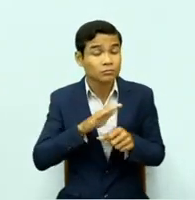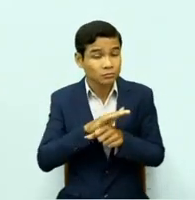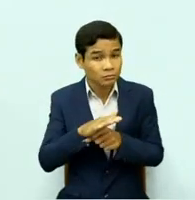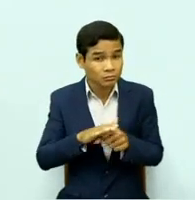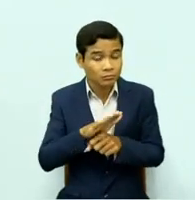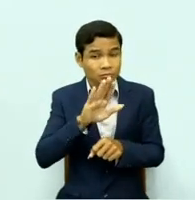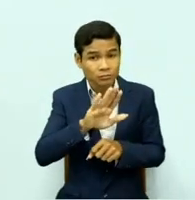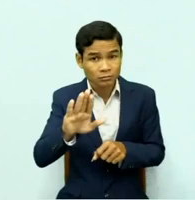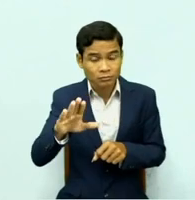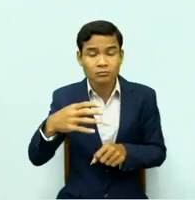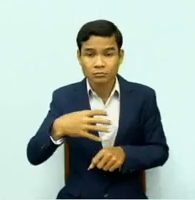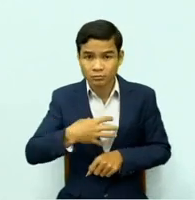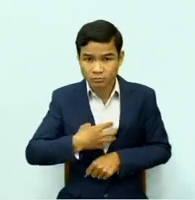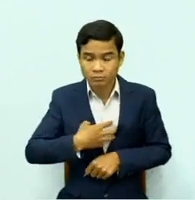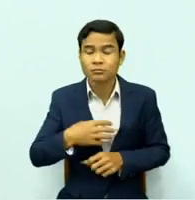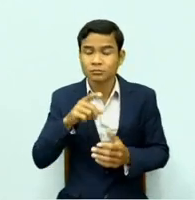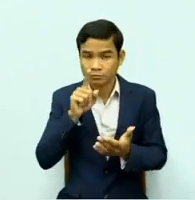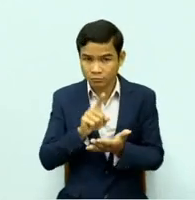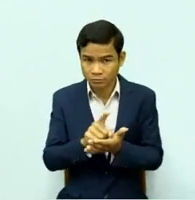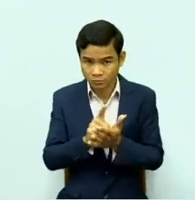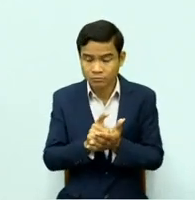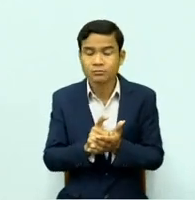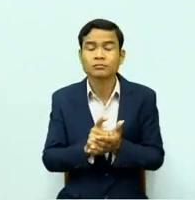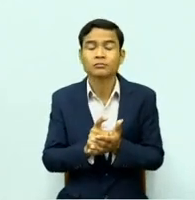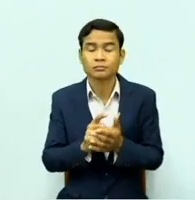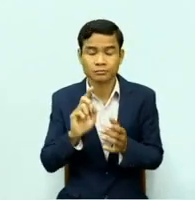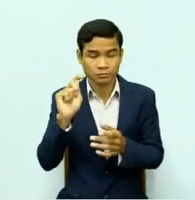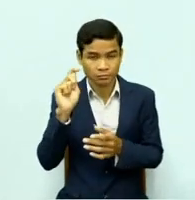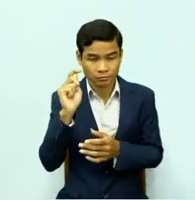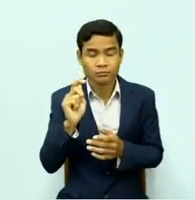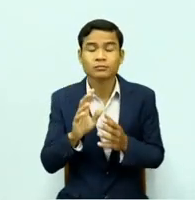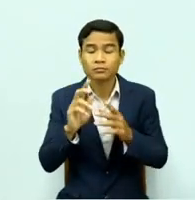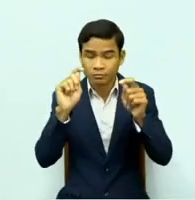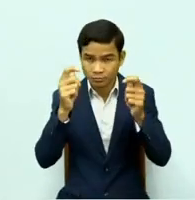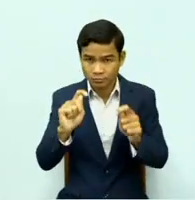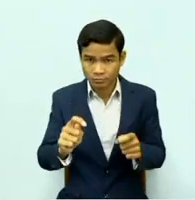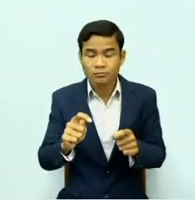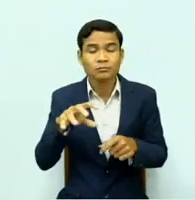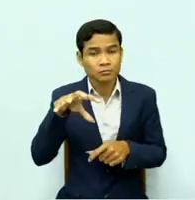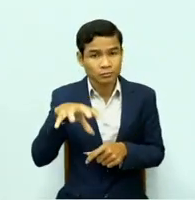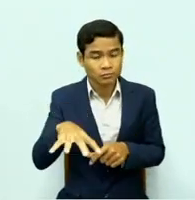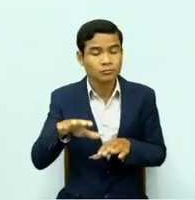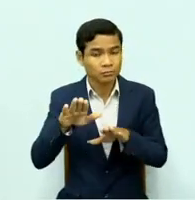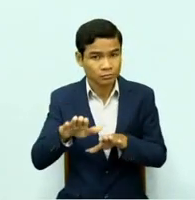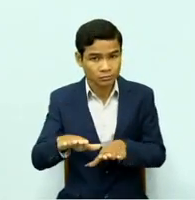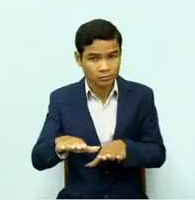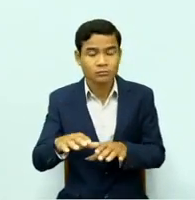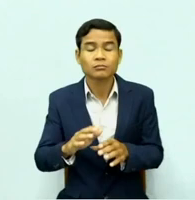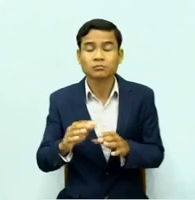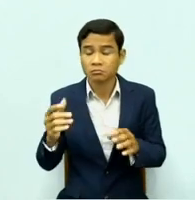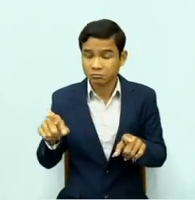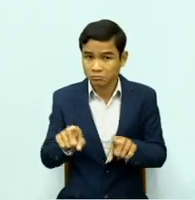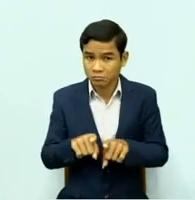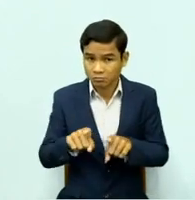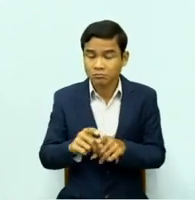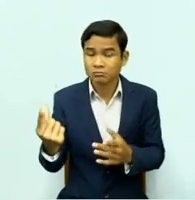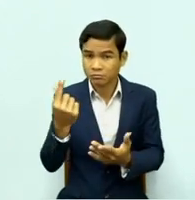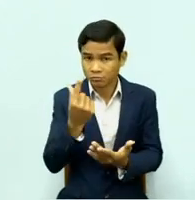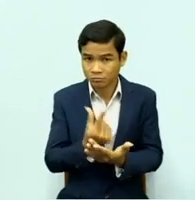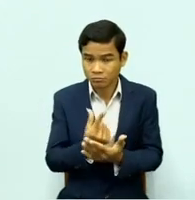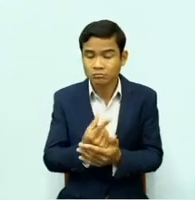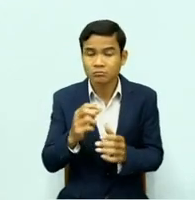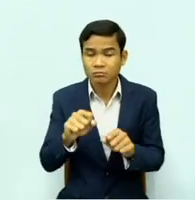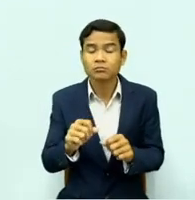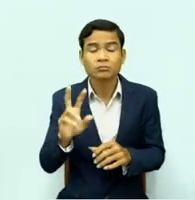អត់ តា យ៉ាង ណា ត្រូវ រក្សា ចា រូប រាង និង ទី តាំង ឲ្យ នៅ ដដែល ណា កូន ណា ទើប យើង អាច ហៅ វា បាន ថា ជា lùm nón cùng